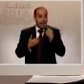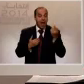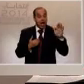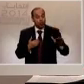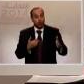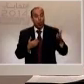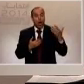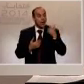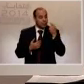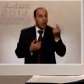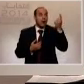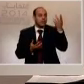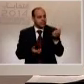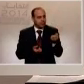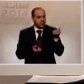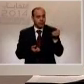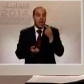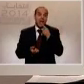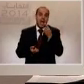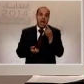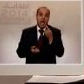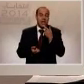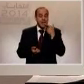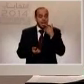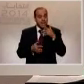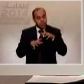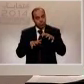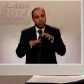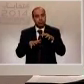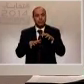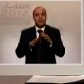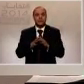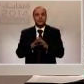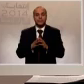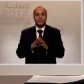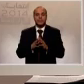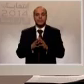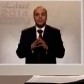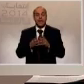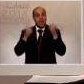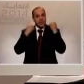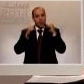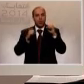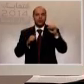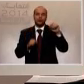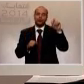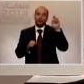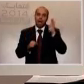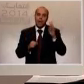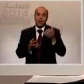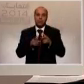الشهداء الابرار رحمهم الله التي سالت لتروي ثوره شعبنا